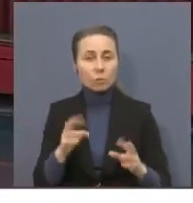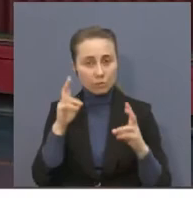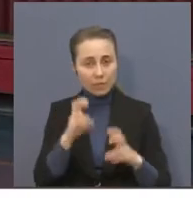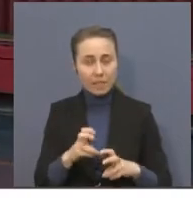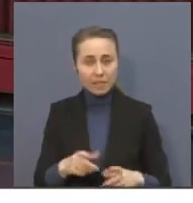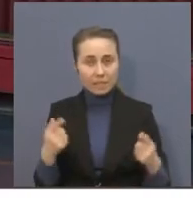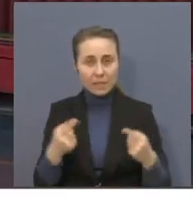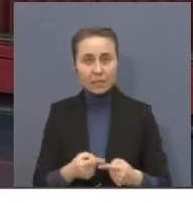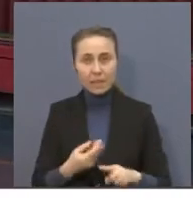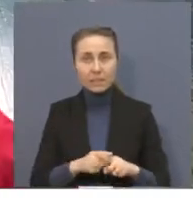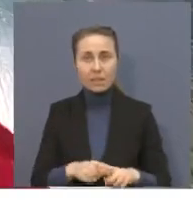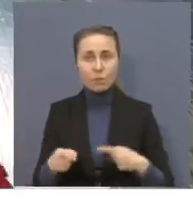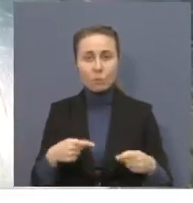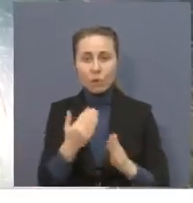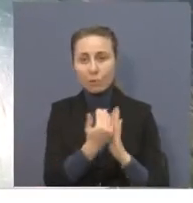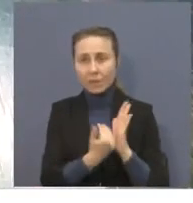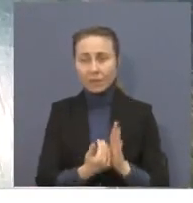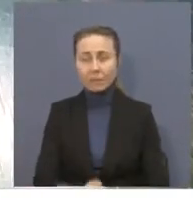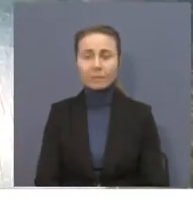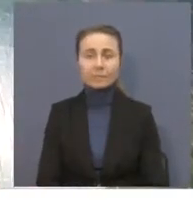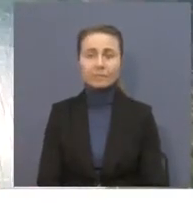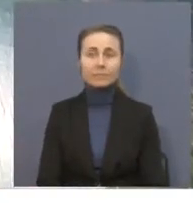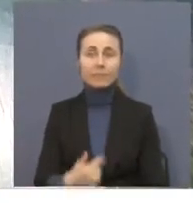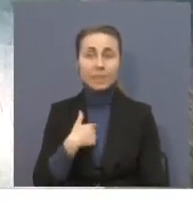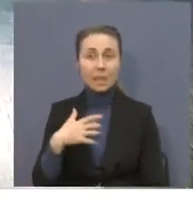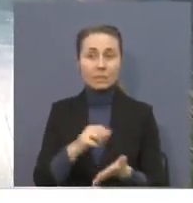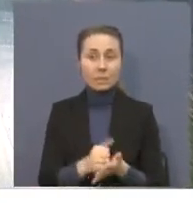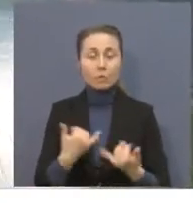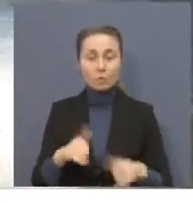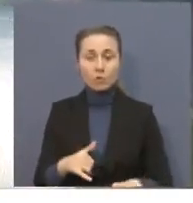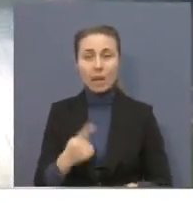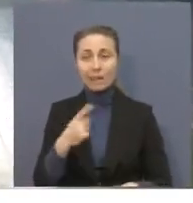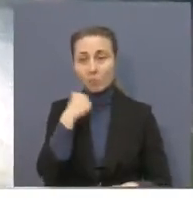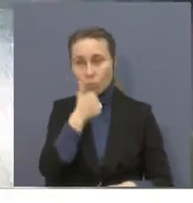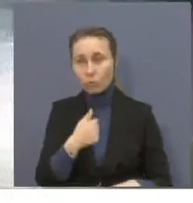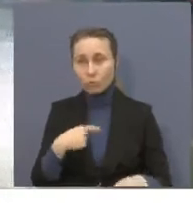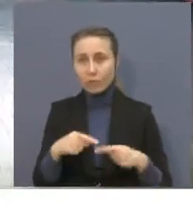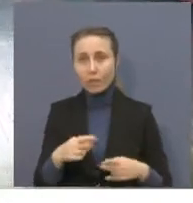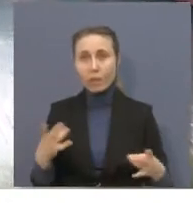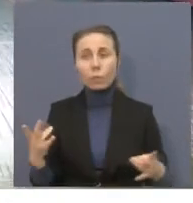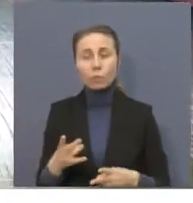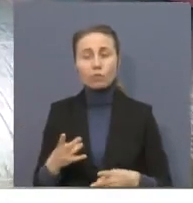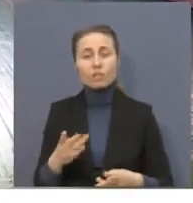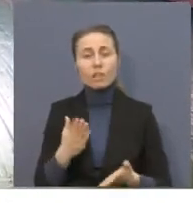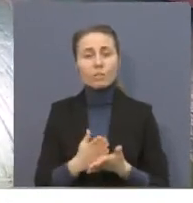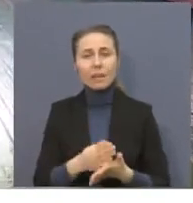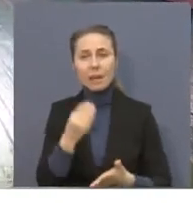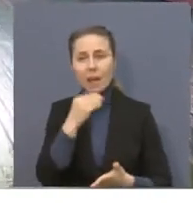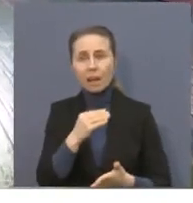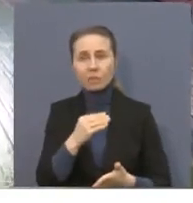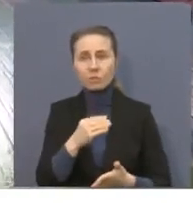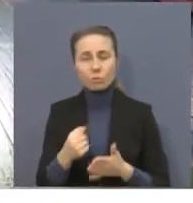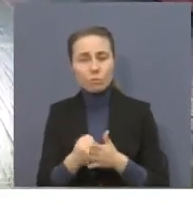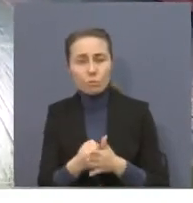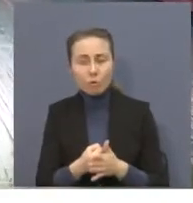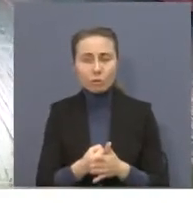согласно футбольной программе. Я занимаюсь год футболом, и нужно иметь качество, упорство, стоять до